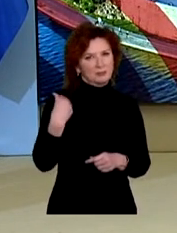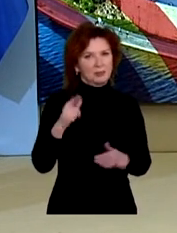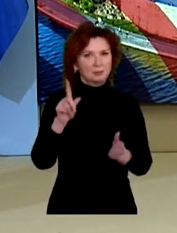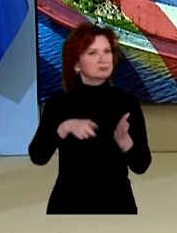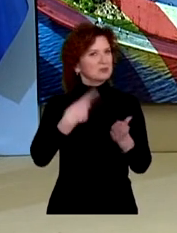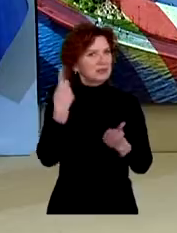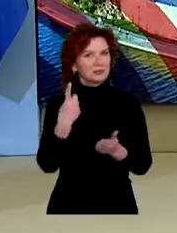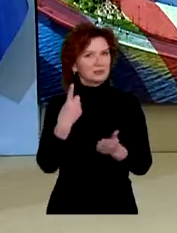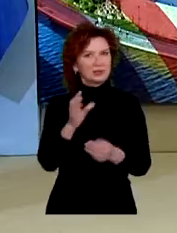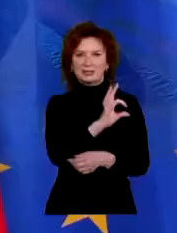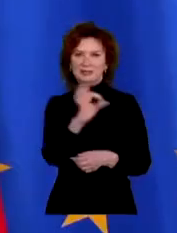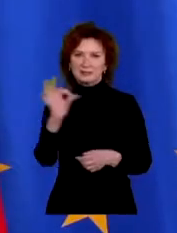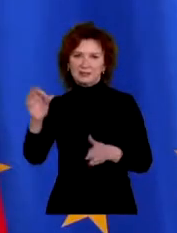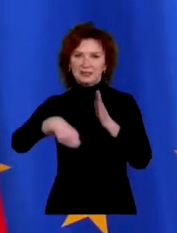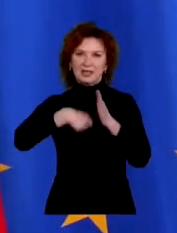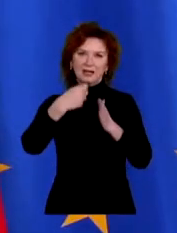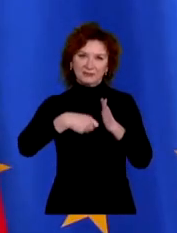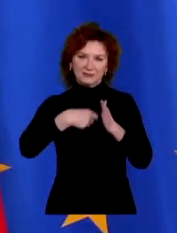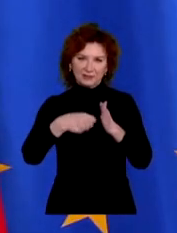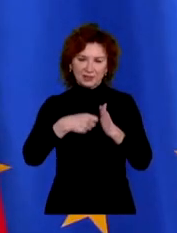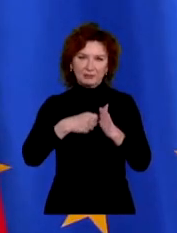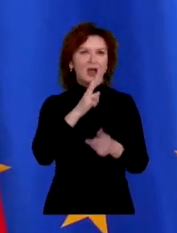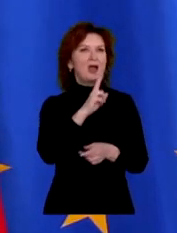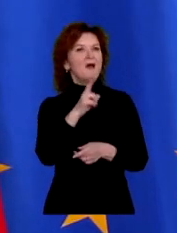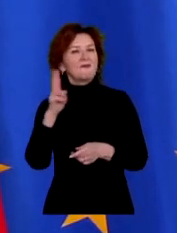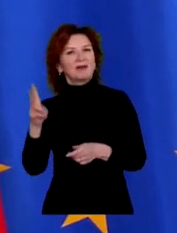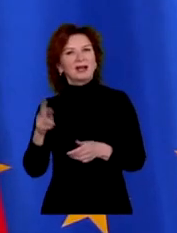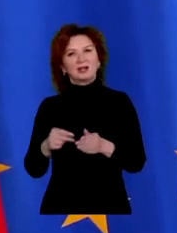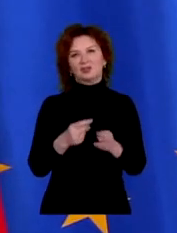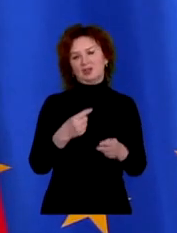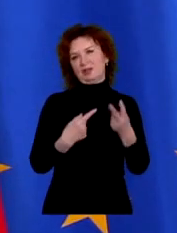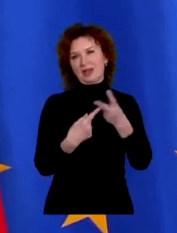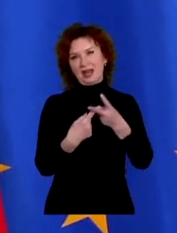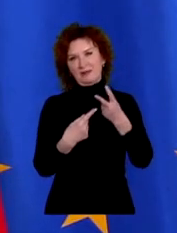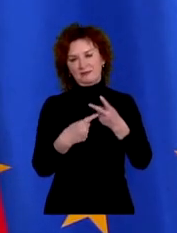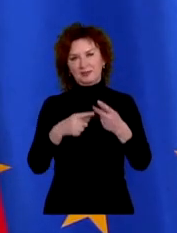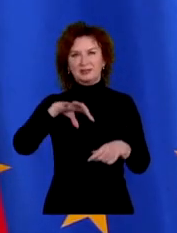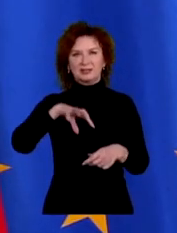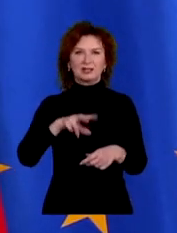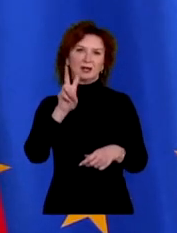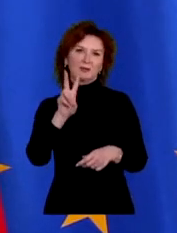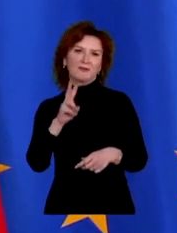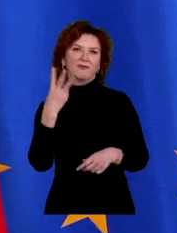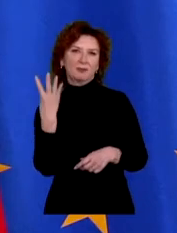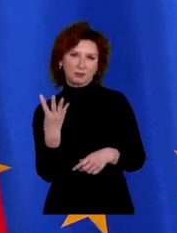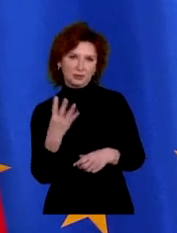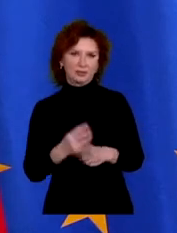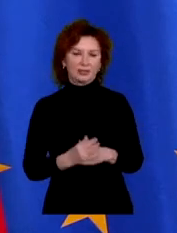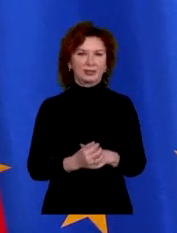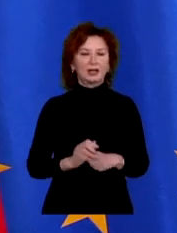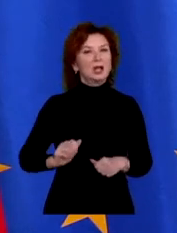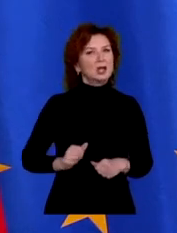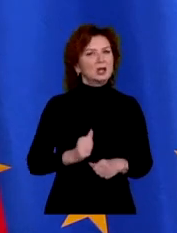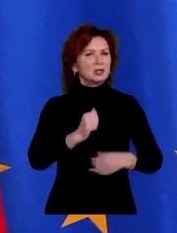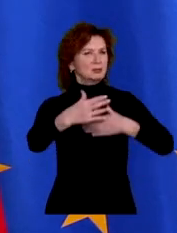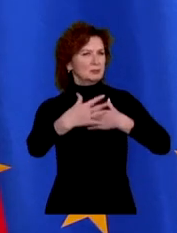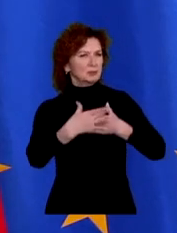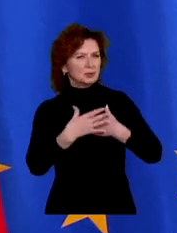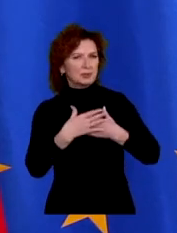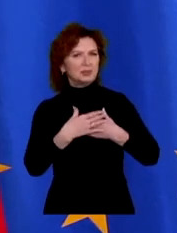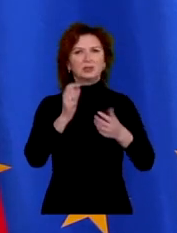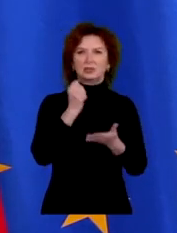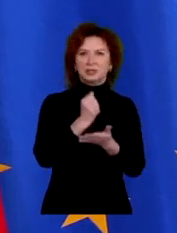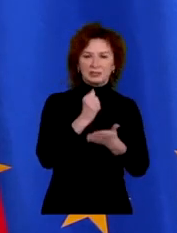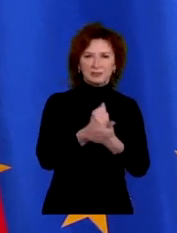wszystkich telewizjach krajów V4 po to, żeby przybliżyć tą rocznicę i ten format współpracy regionalnej został